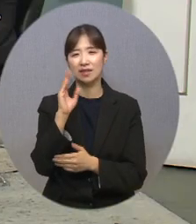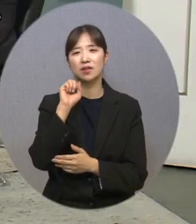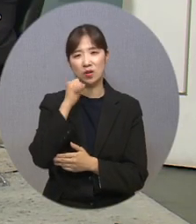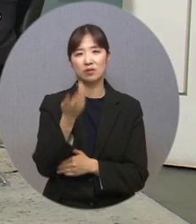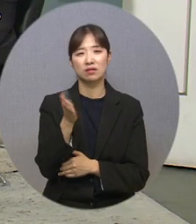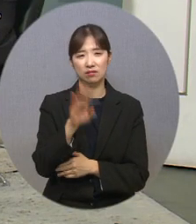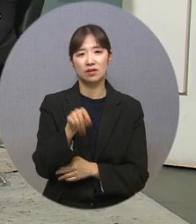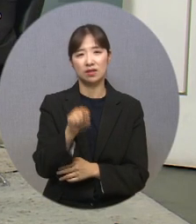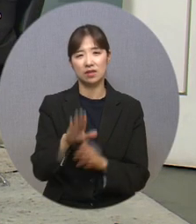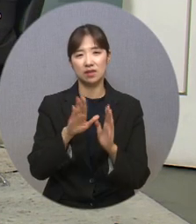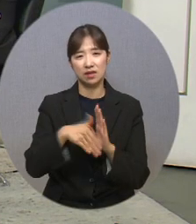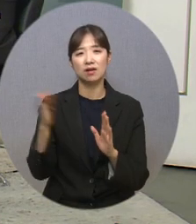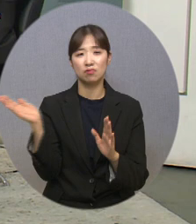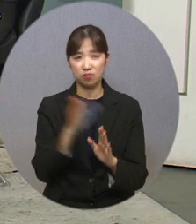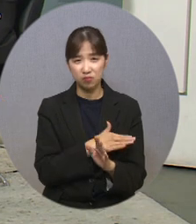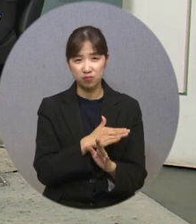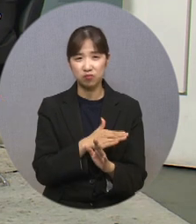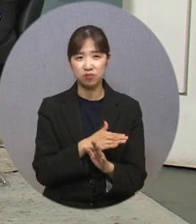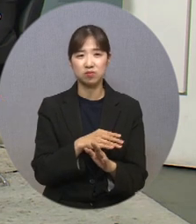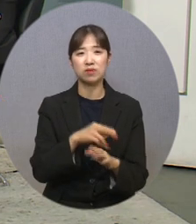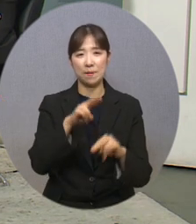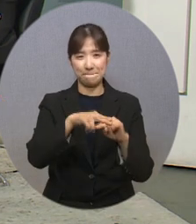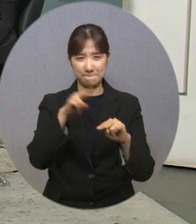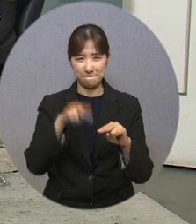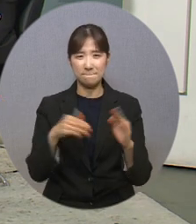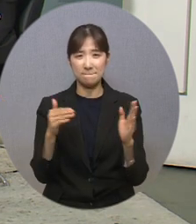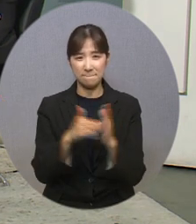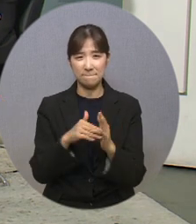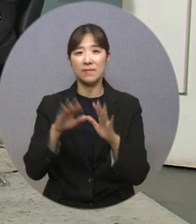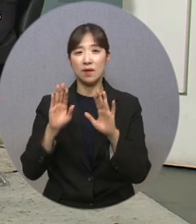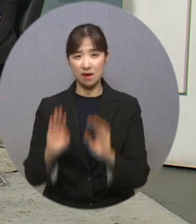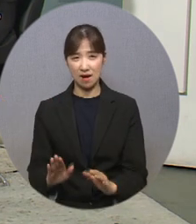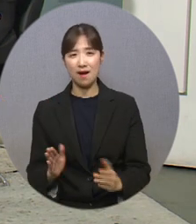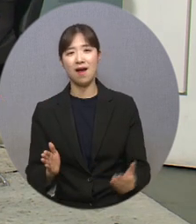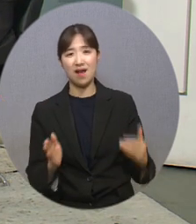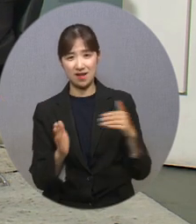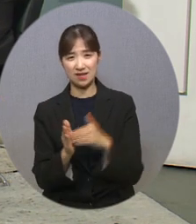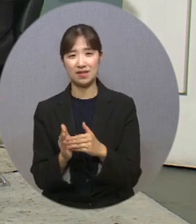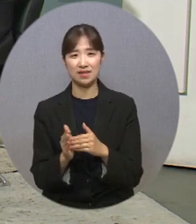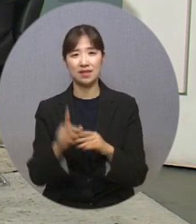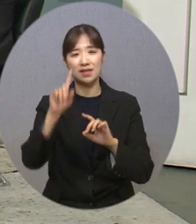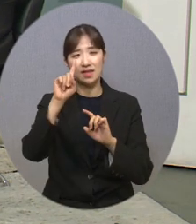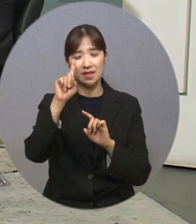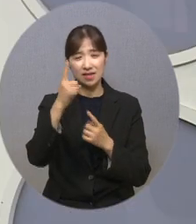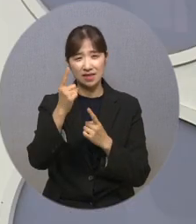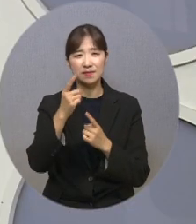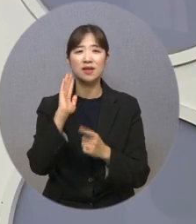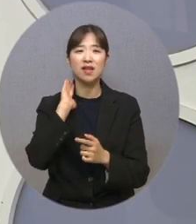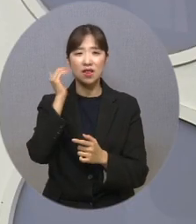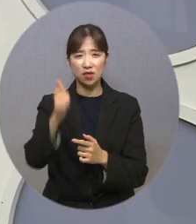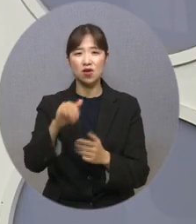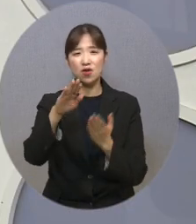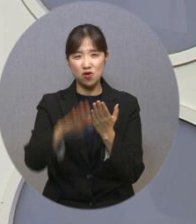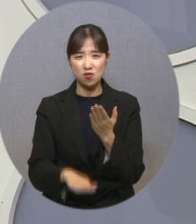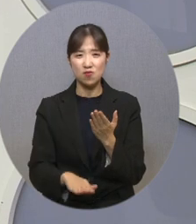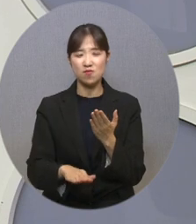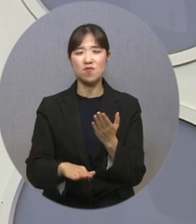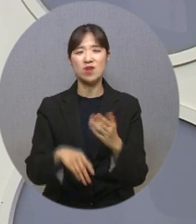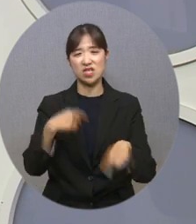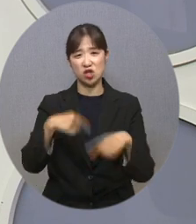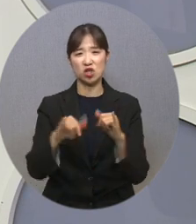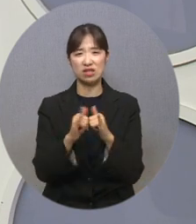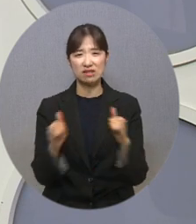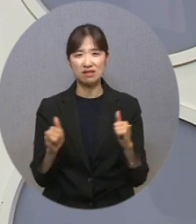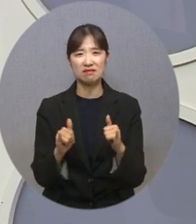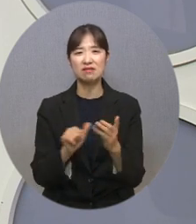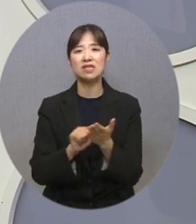그때부터 하야한 그 다음부터 오늘날까지 이승만 대통령의 후배 정치인들은